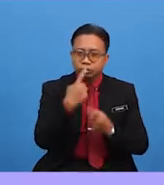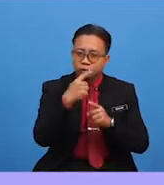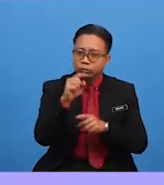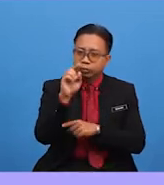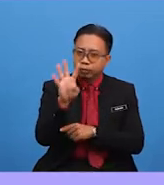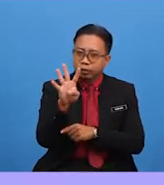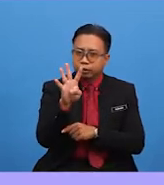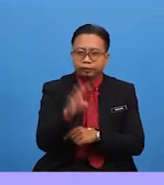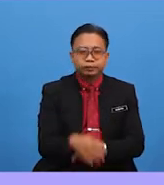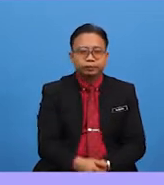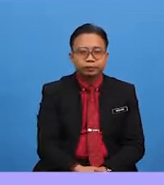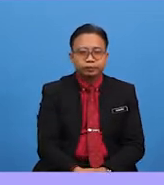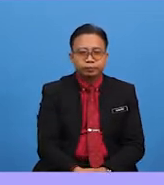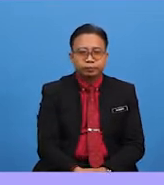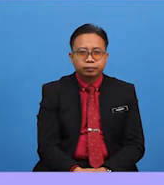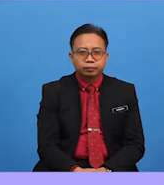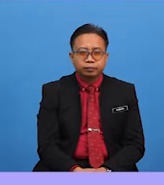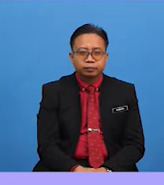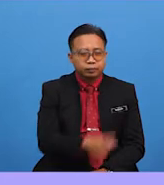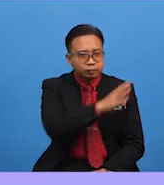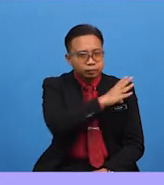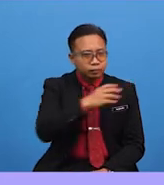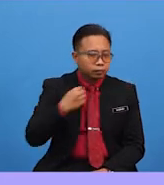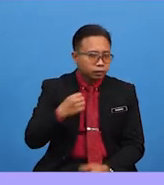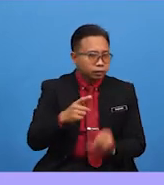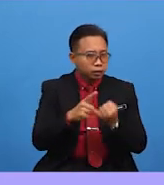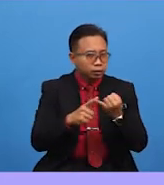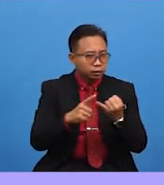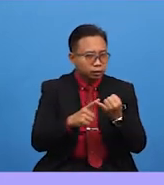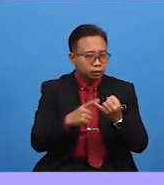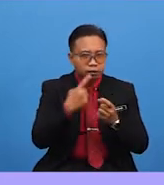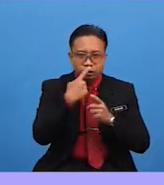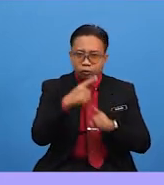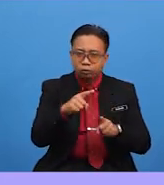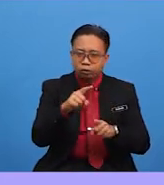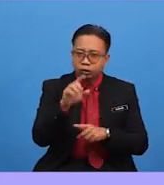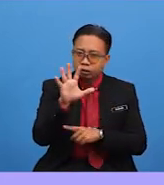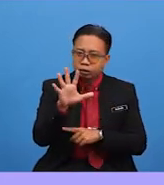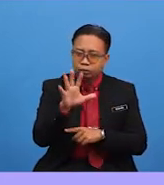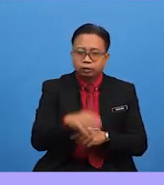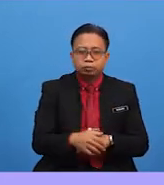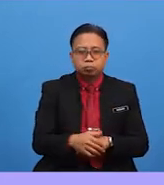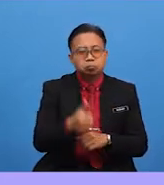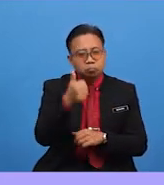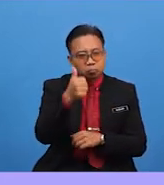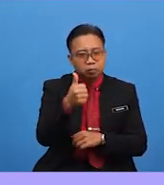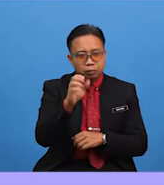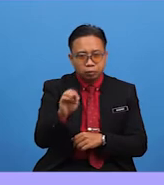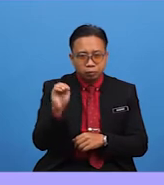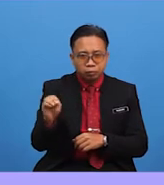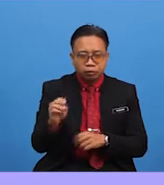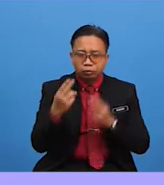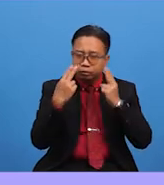Jawapan keempat. Dan akhir sekali, jawapan yang kelima. Hebat